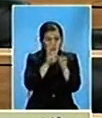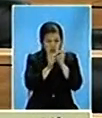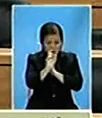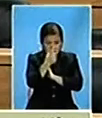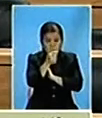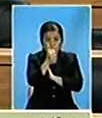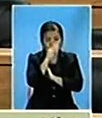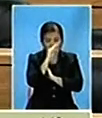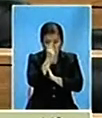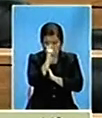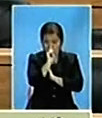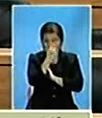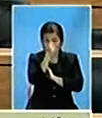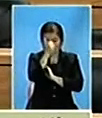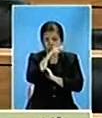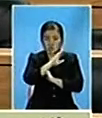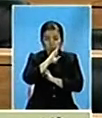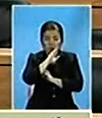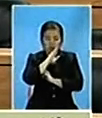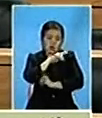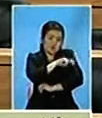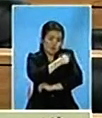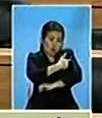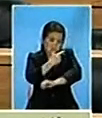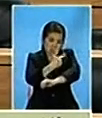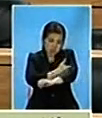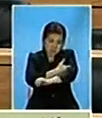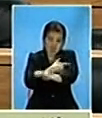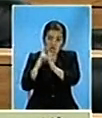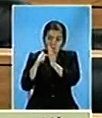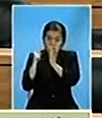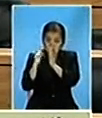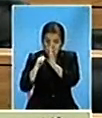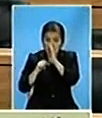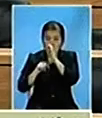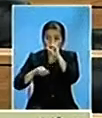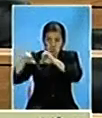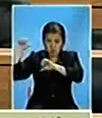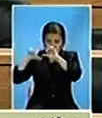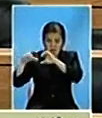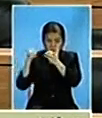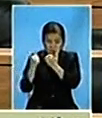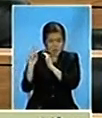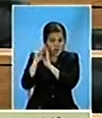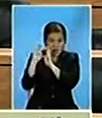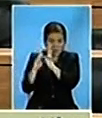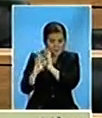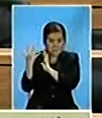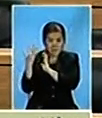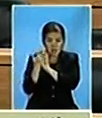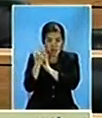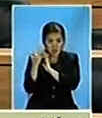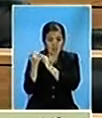ใหม่จริงนะถ้าสมมติว่าแพทย์แผนปัจจุบันไม่มีระเบียบและไม่มีข้อบังคับเรื่องการใช้เครื่องไม้เครื่องมืออะไรต่างๆที่ท่านว่าเนี่ยน